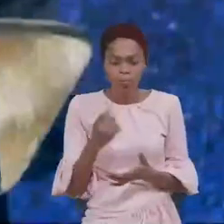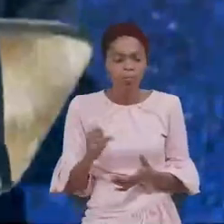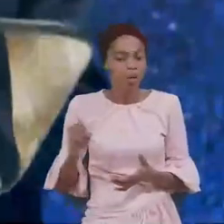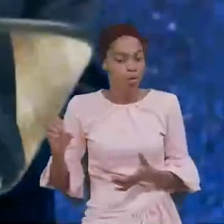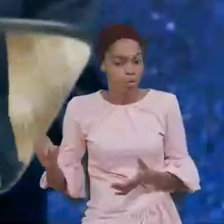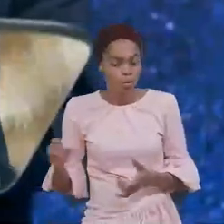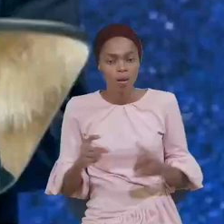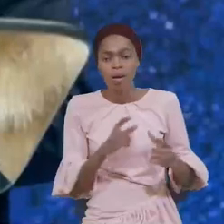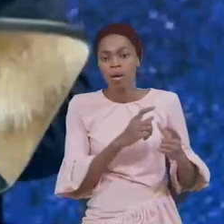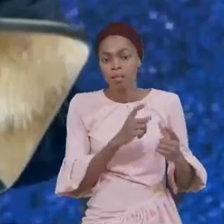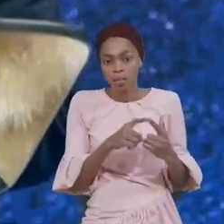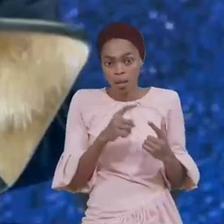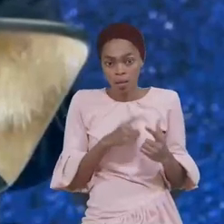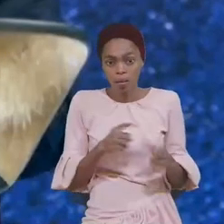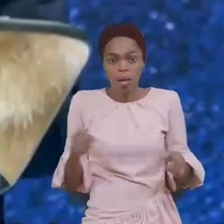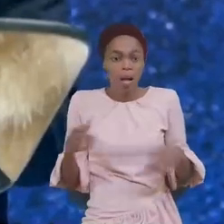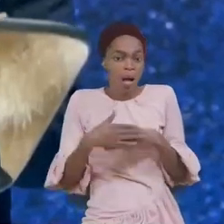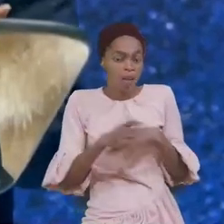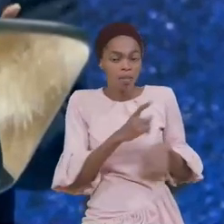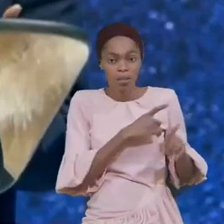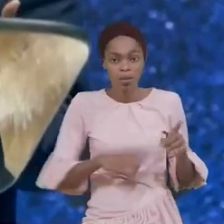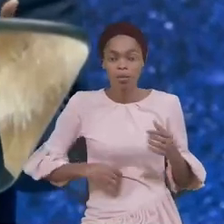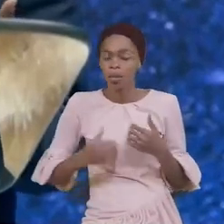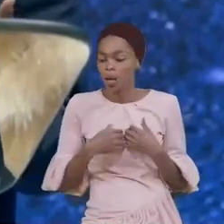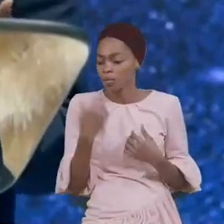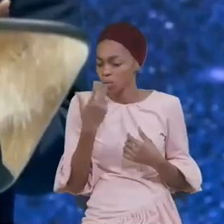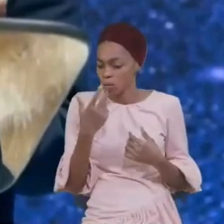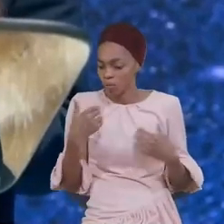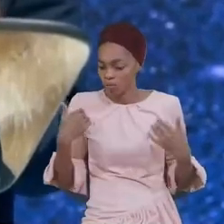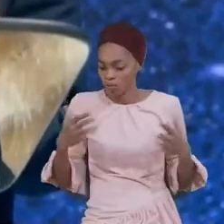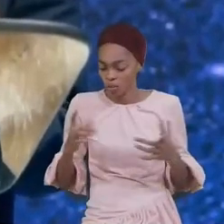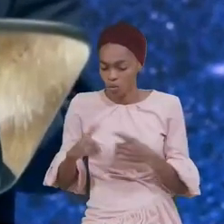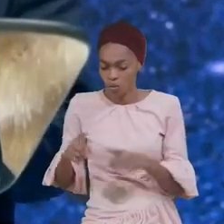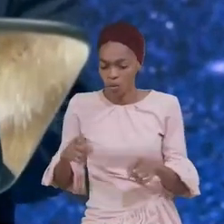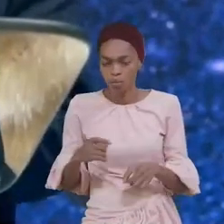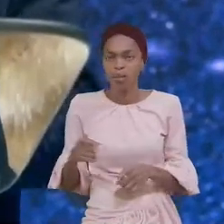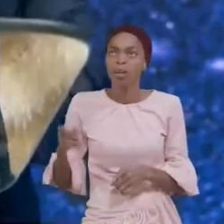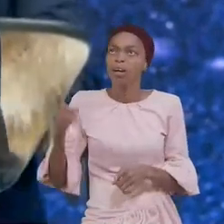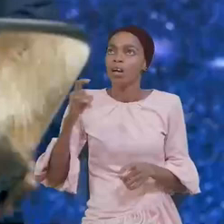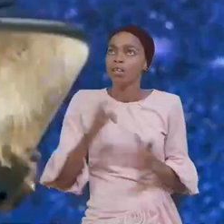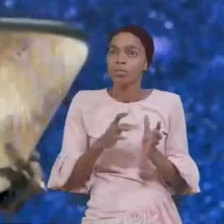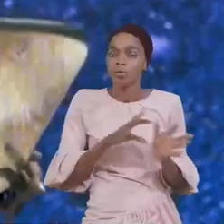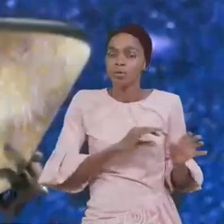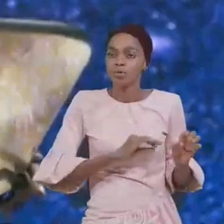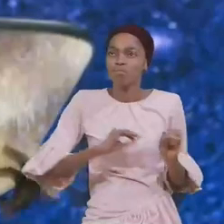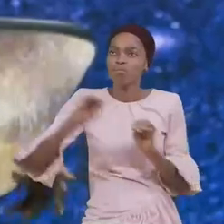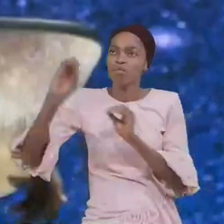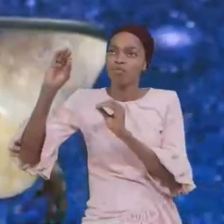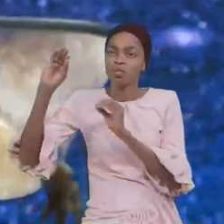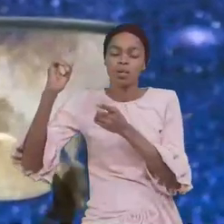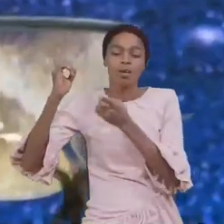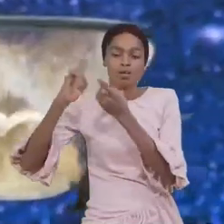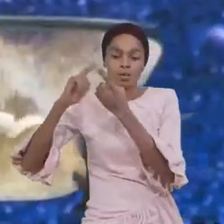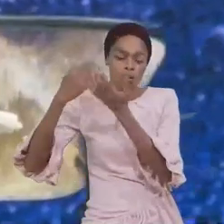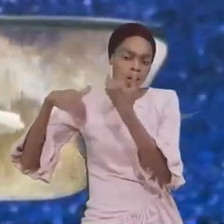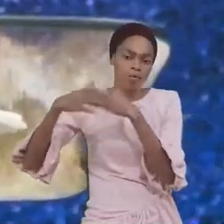après leur avoir parlé, fut enlevé au ciel et il s'assit